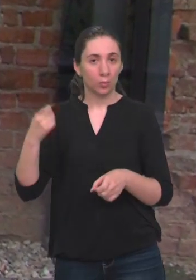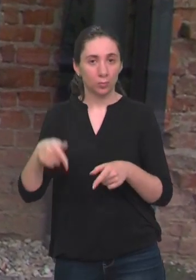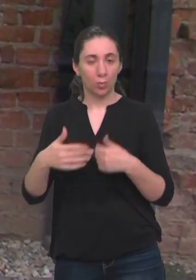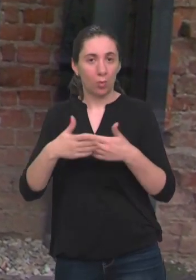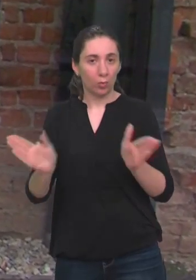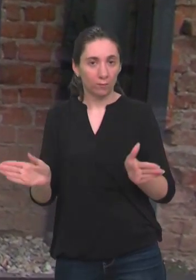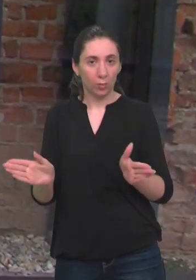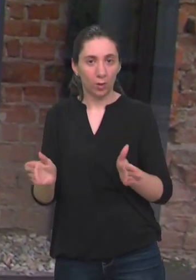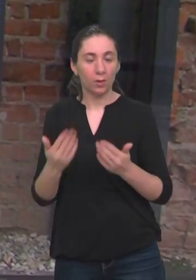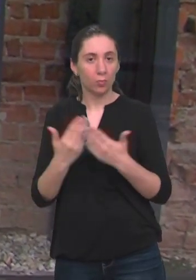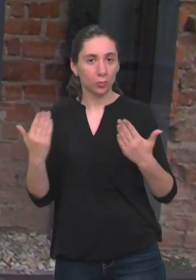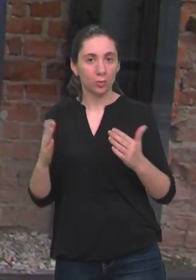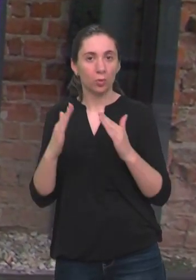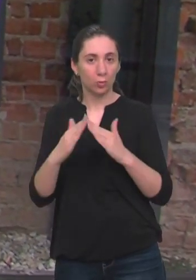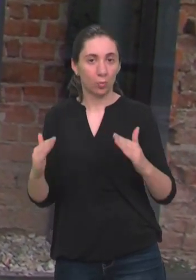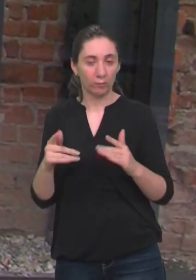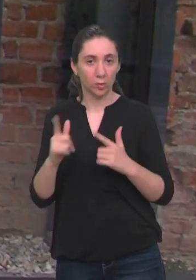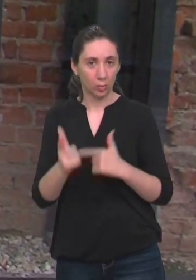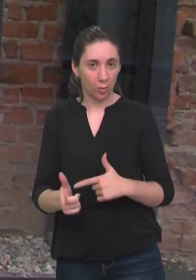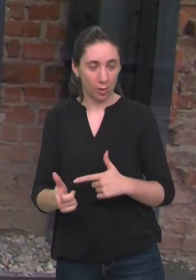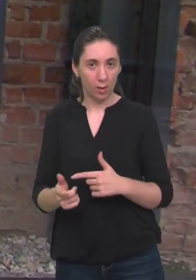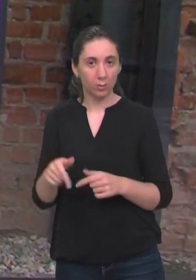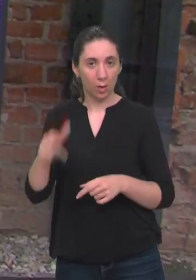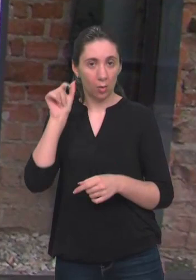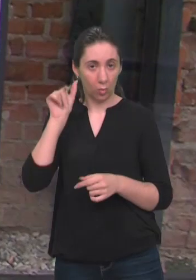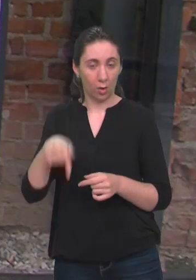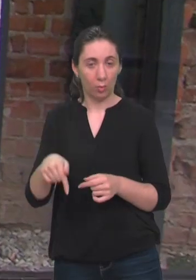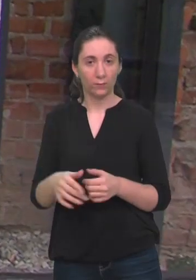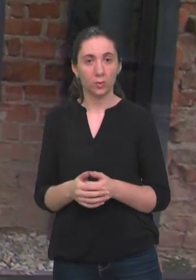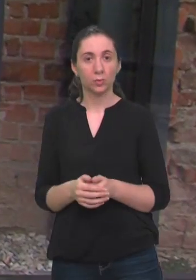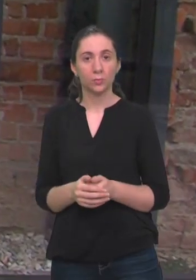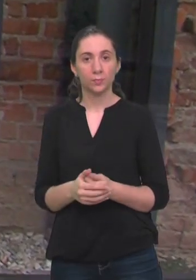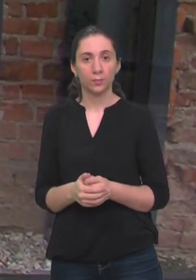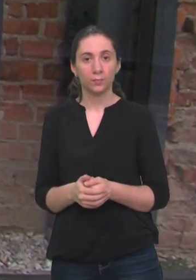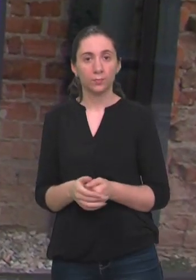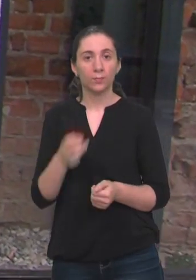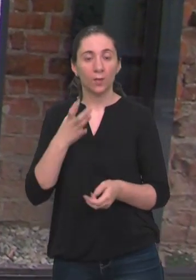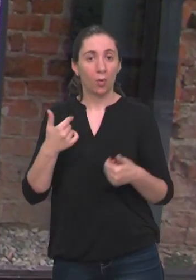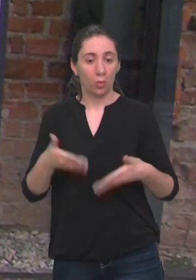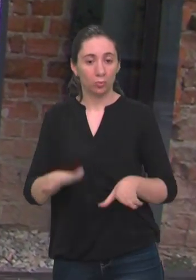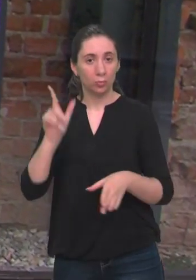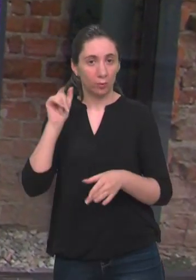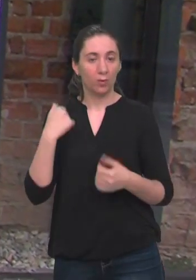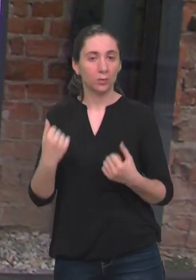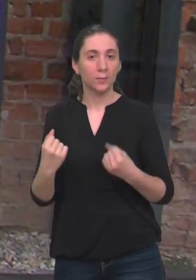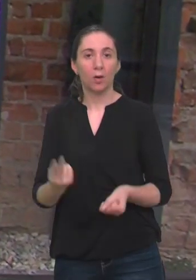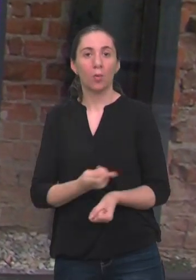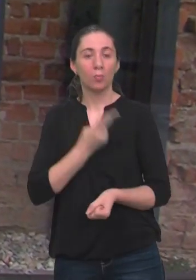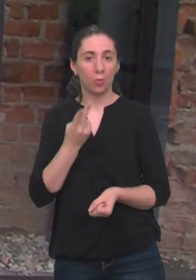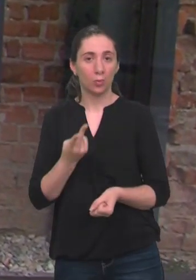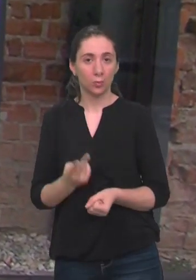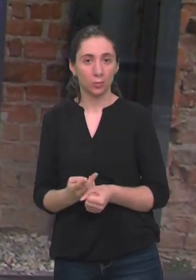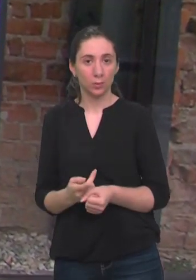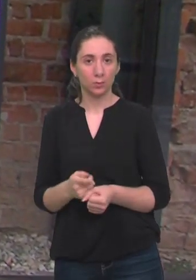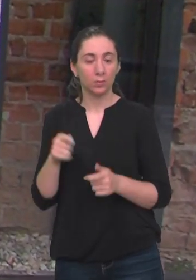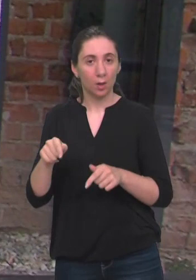otvorenje Muzeja Domovinskog rata u Karlovcu. Kao rođeni Karlovčan izuzetno sam ponosan na